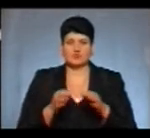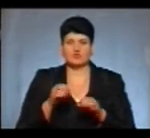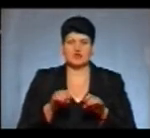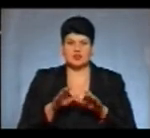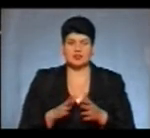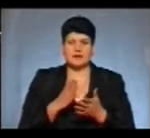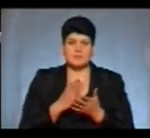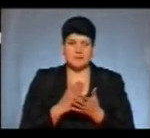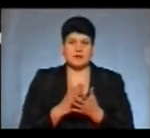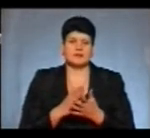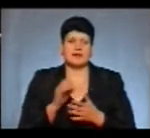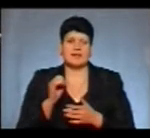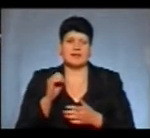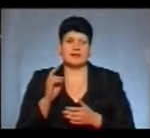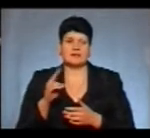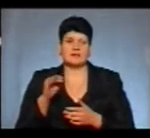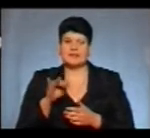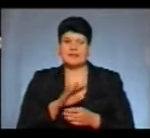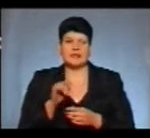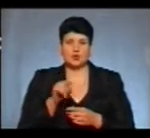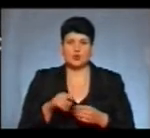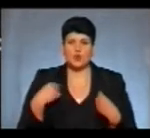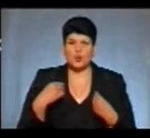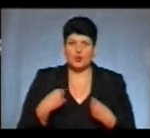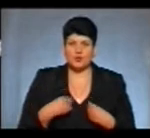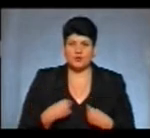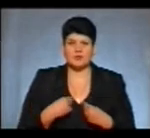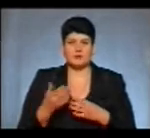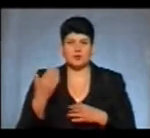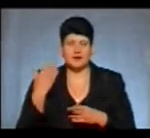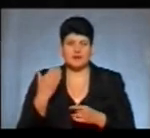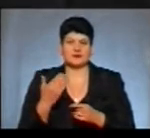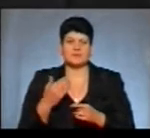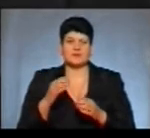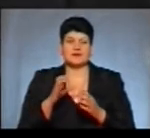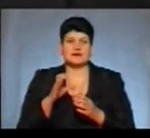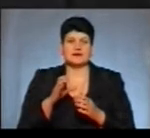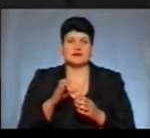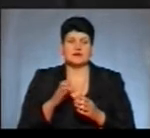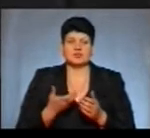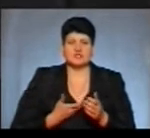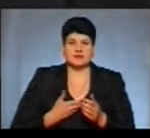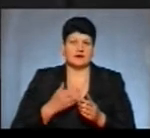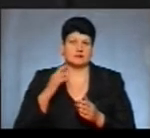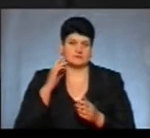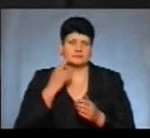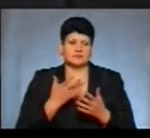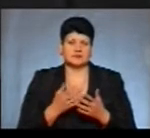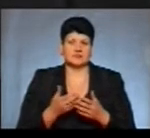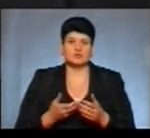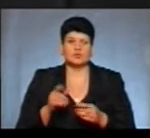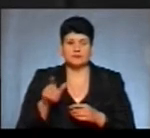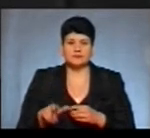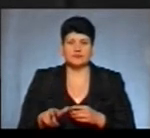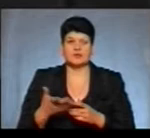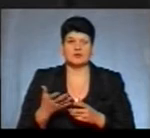містять «віктімблеймінг», тобто не той одяг, попереднє статеве життя жертви. У Австралії термін зґвалтування дещо різний,